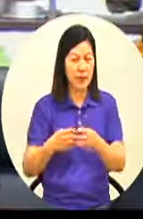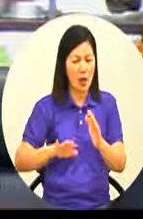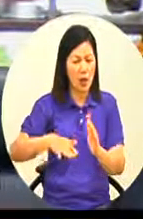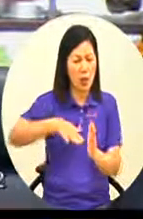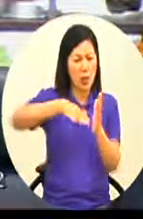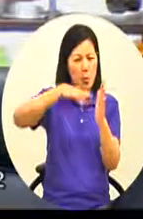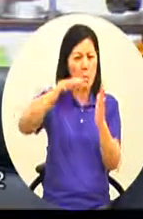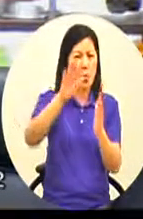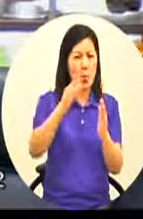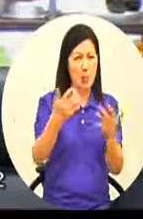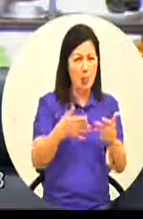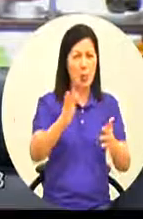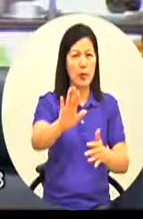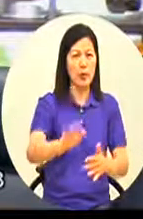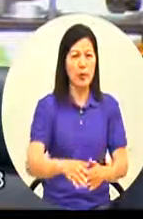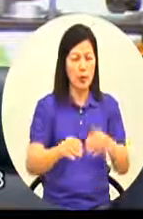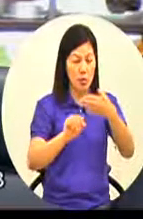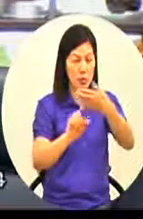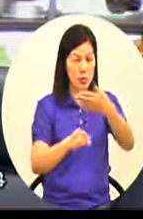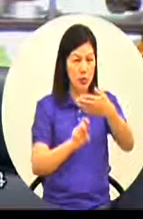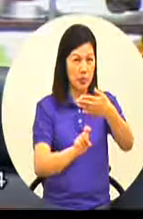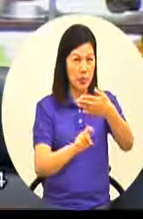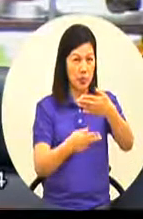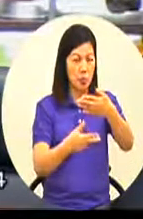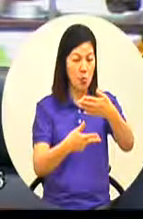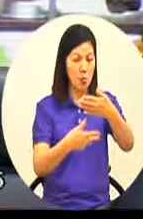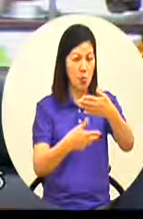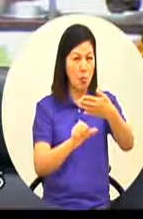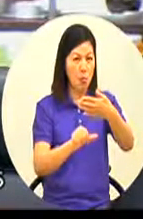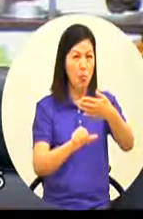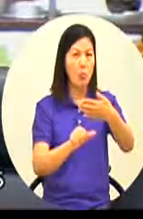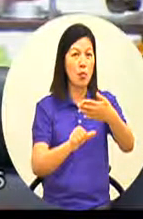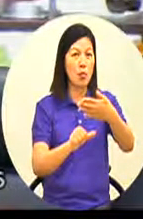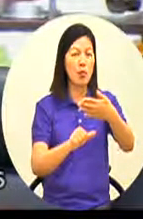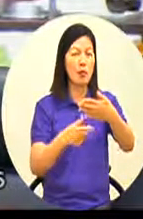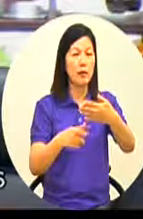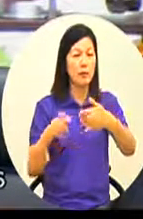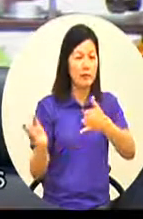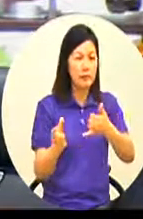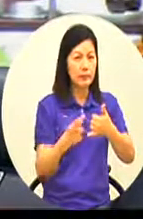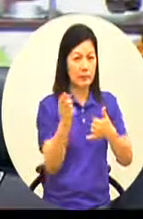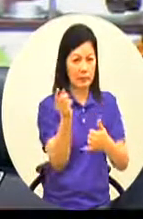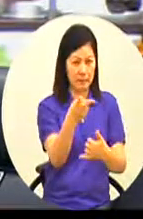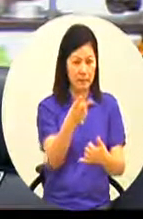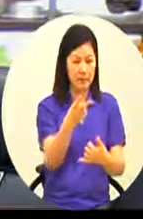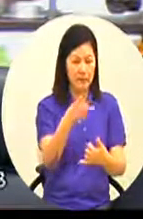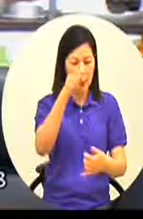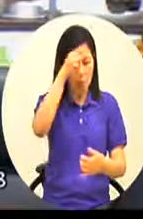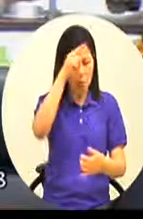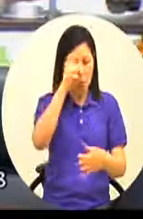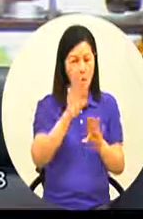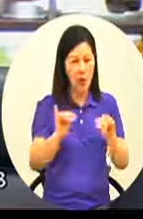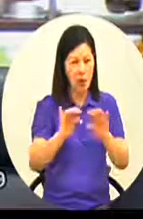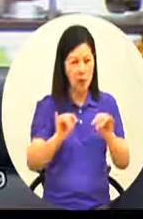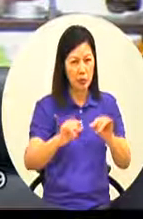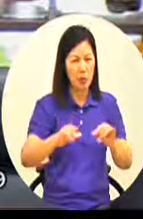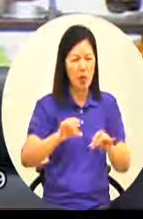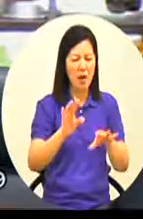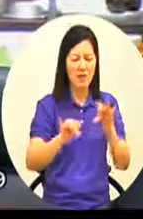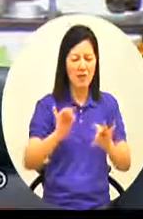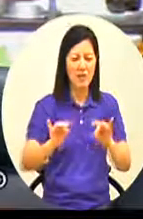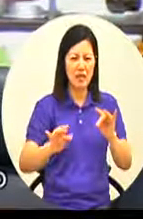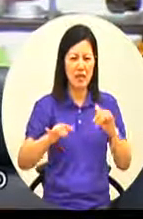题，那9月15号又两个台风来，同样的。黄泥土哦，堆了整个殡